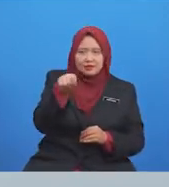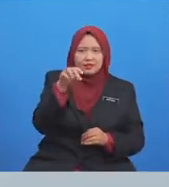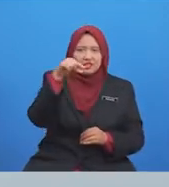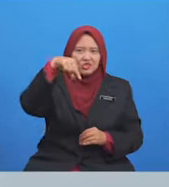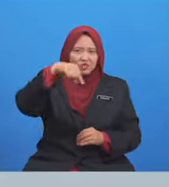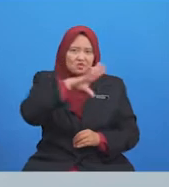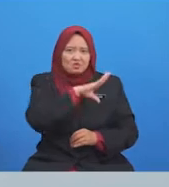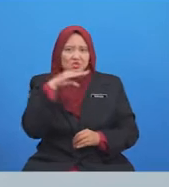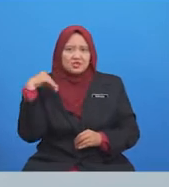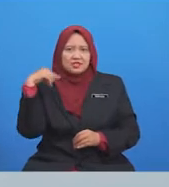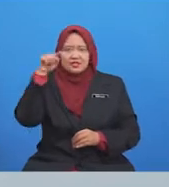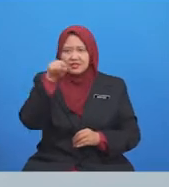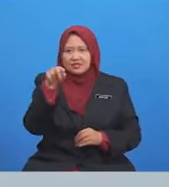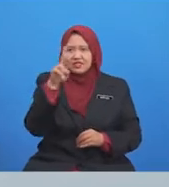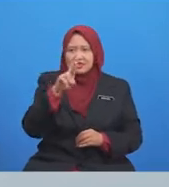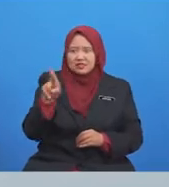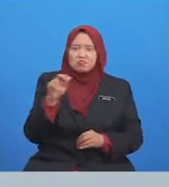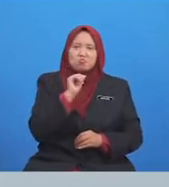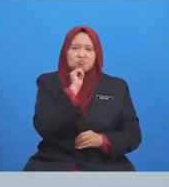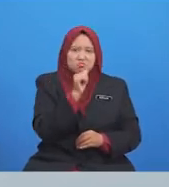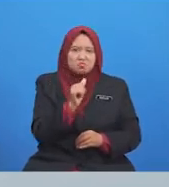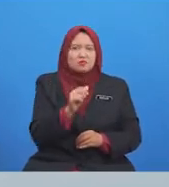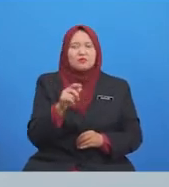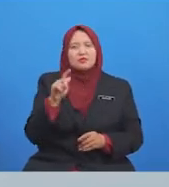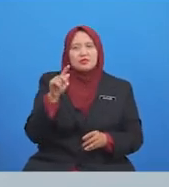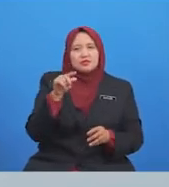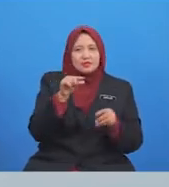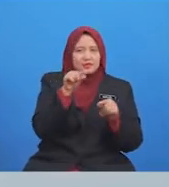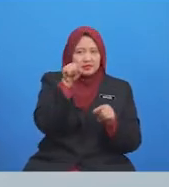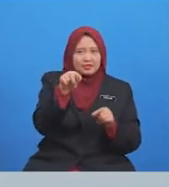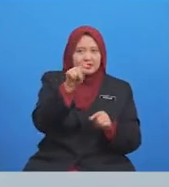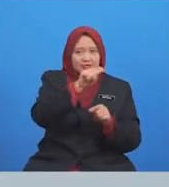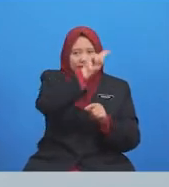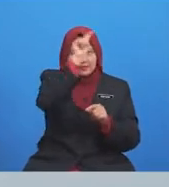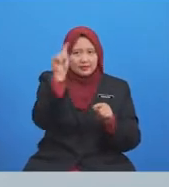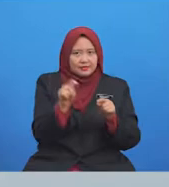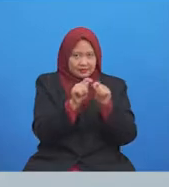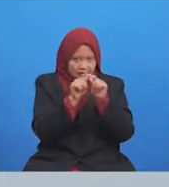CD bukan tangen kepada bulatan tersebut.